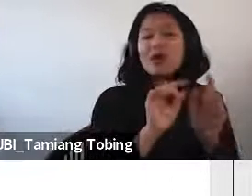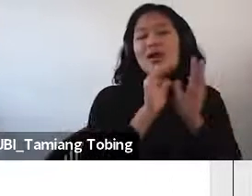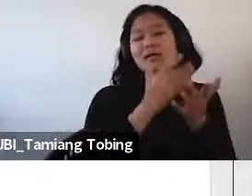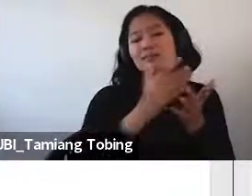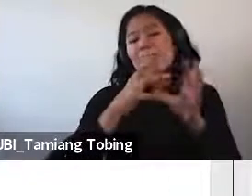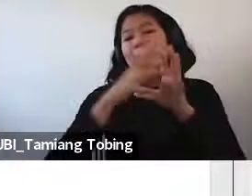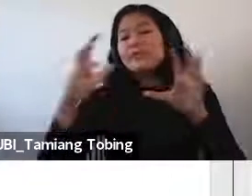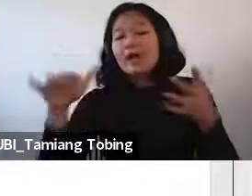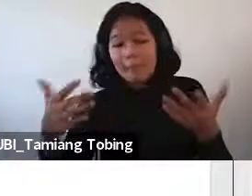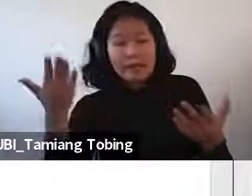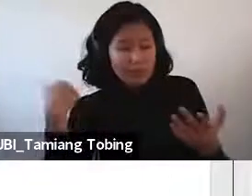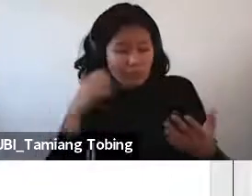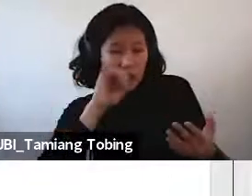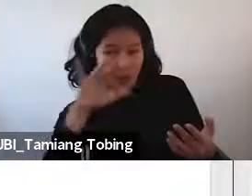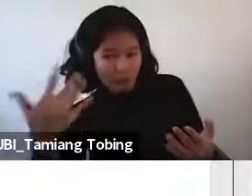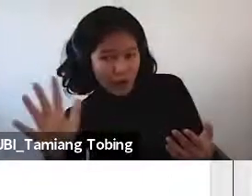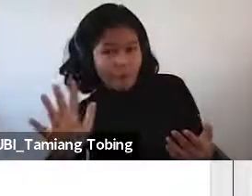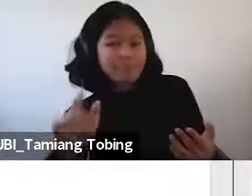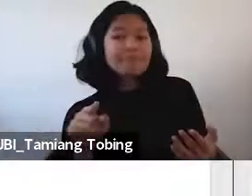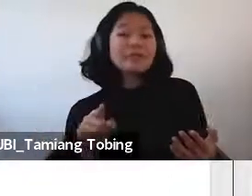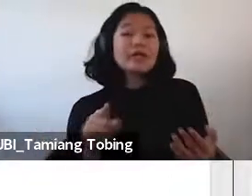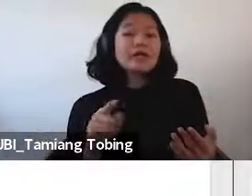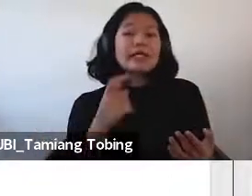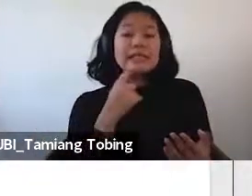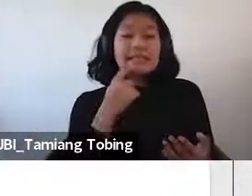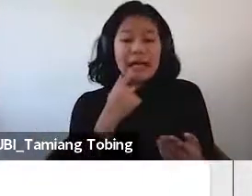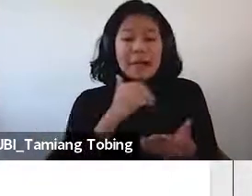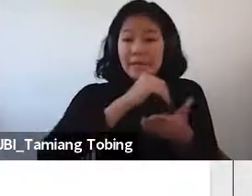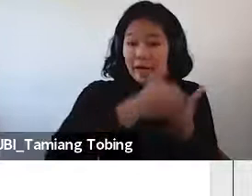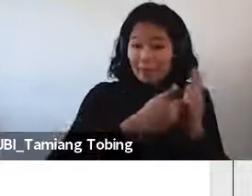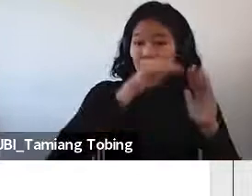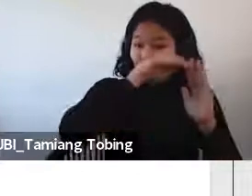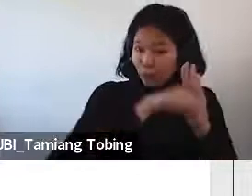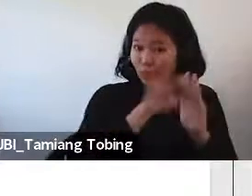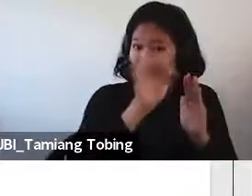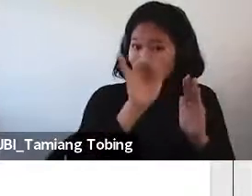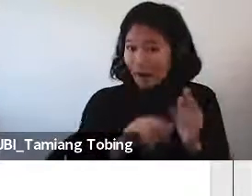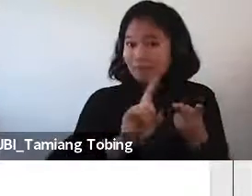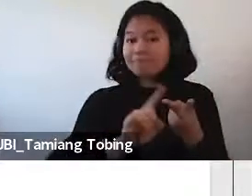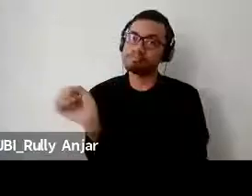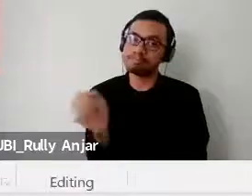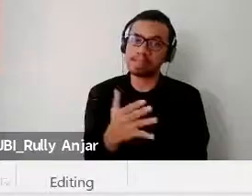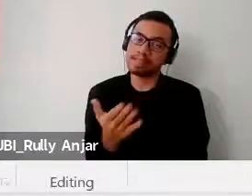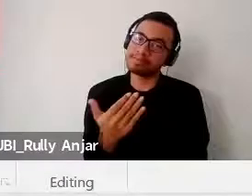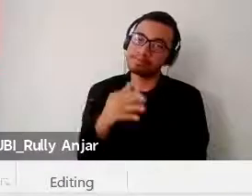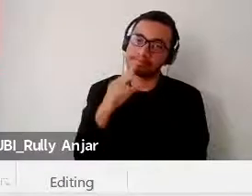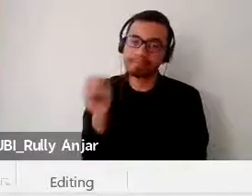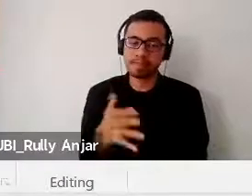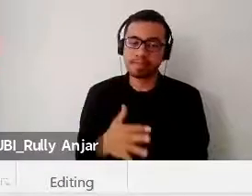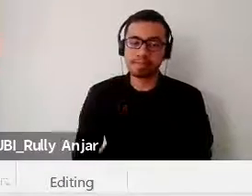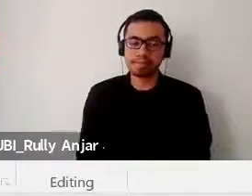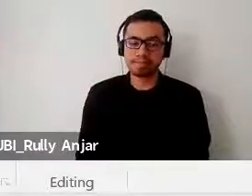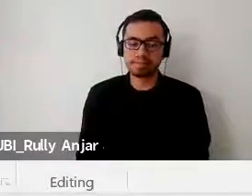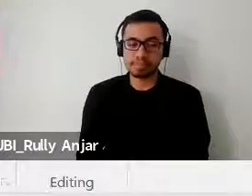adalah tadi sudah saya sampaikan pada pengurangan pendapatan, kemudian juga baik, saya